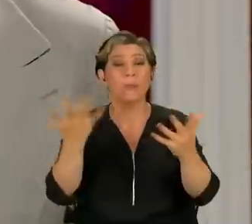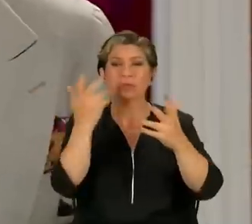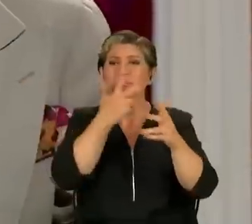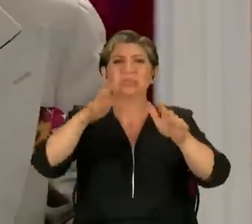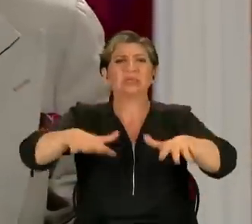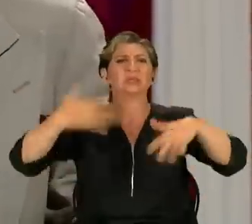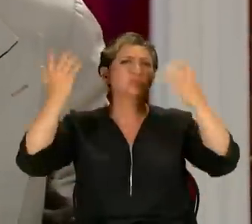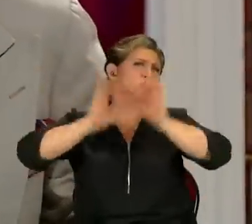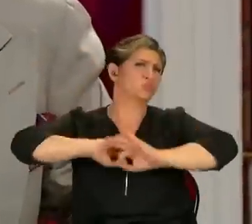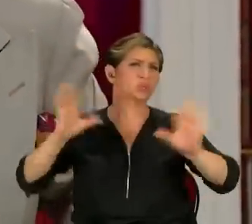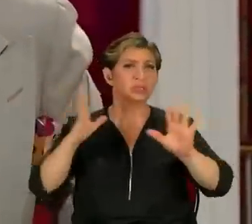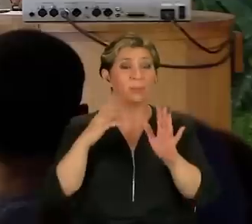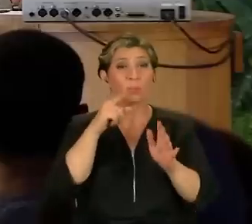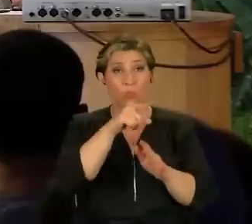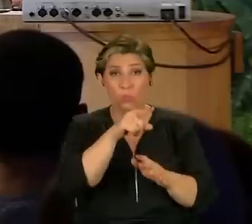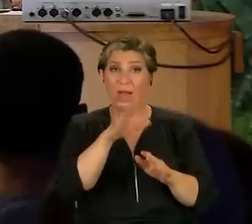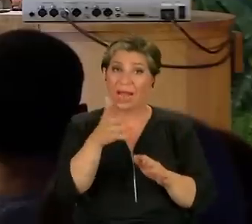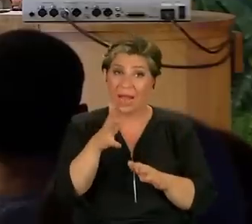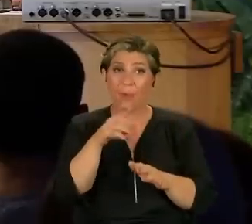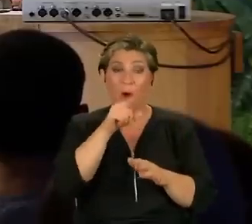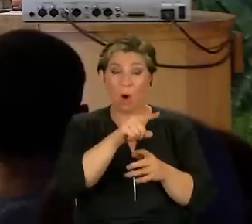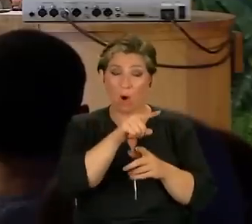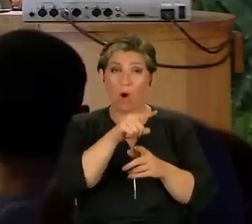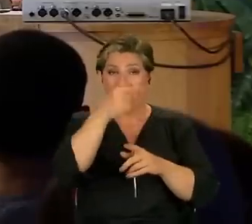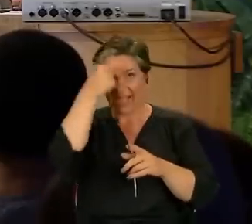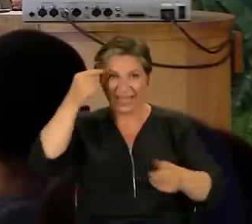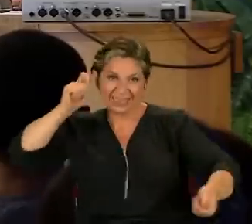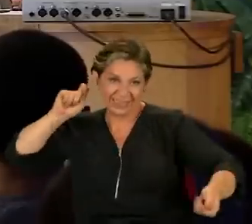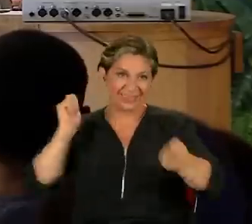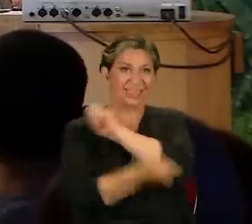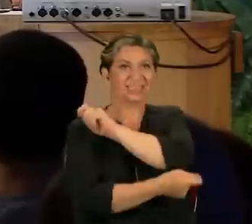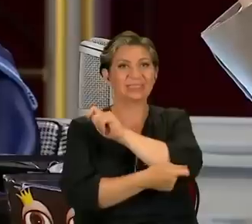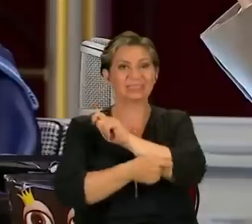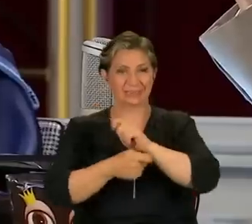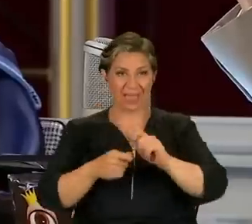sahnesi muhteşem, çok başarılı filan. Bu galiba o kaderi